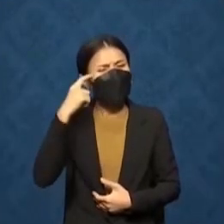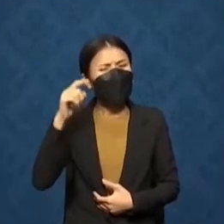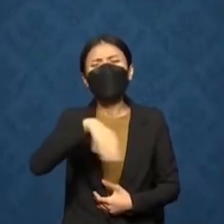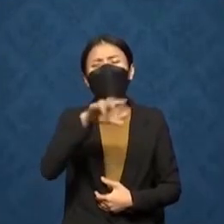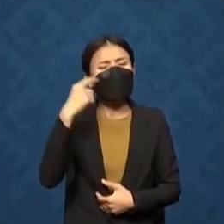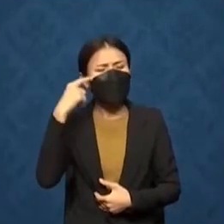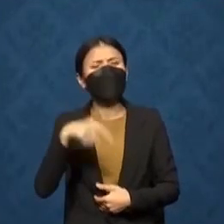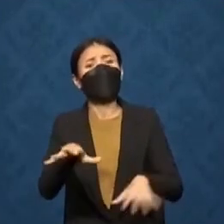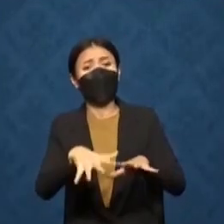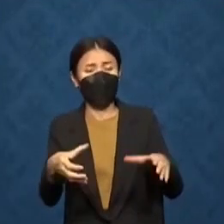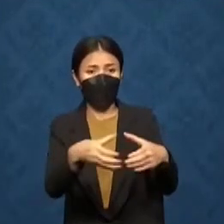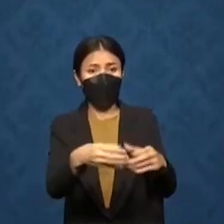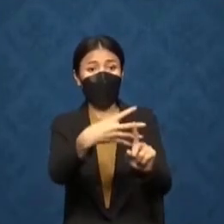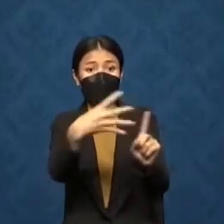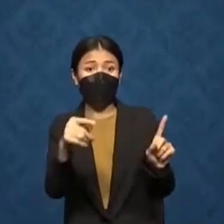กลับไปที่พรรคคุณสุทินดีกว่า